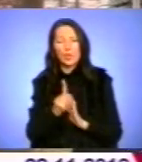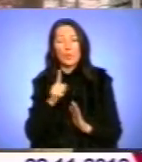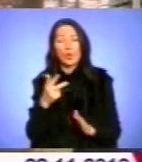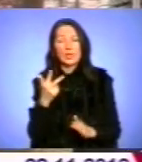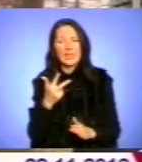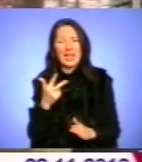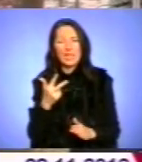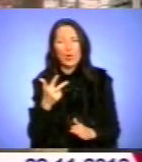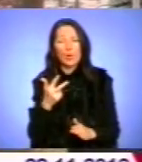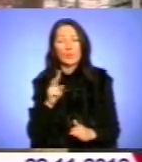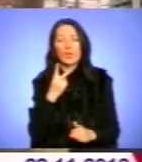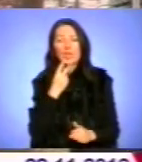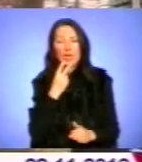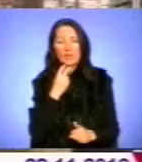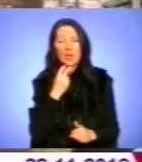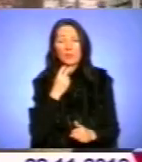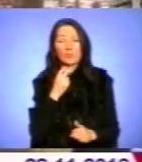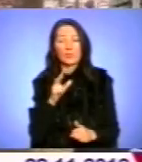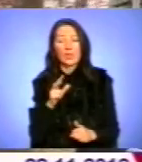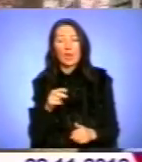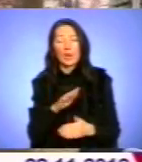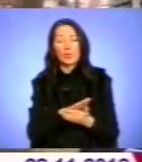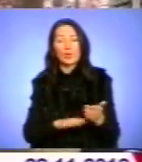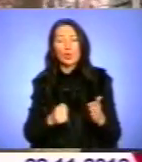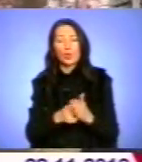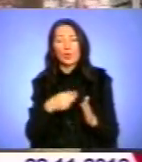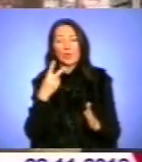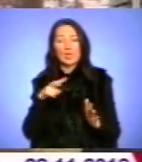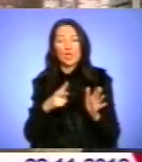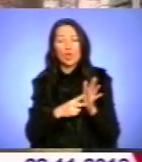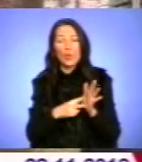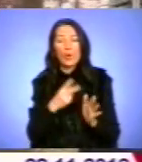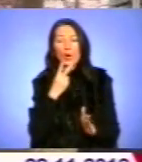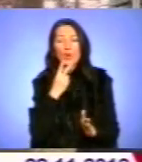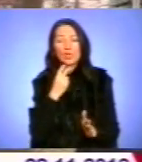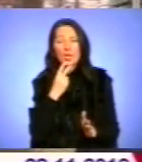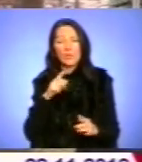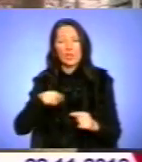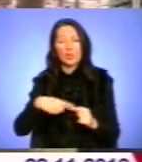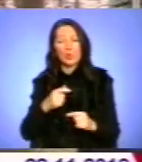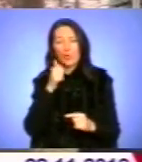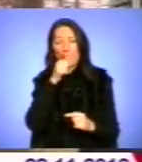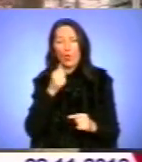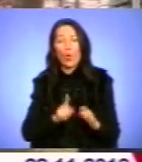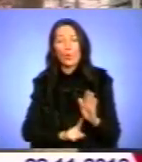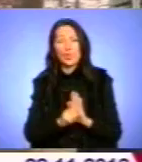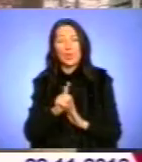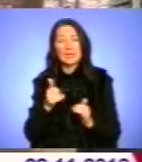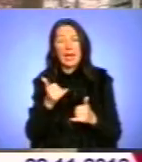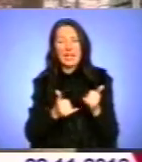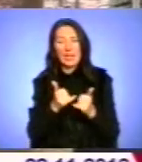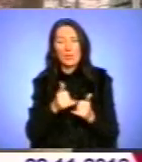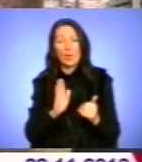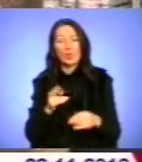3 червня і триватиме тестування до 27 червня наступного року. Починається хімією і